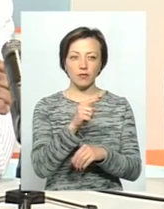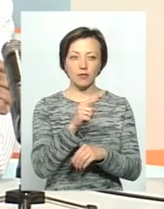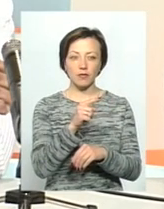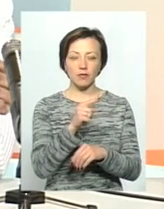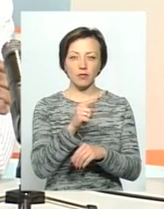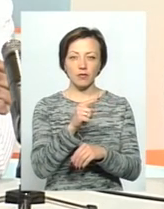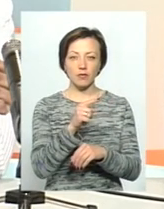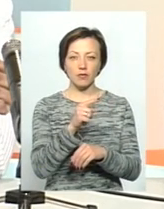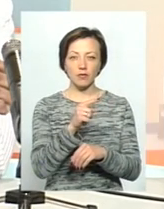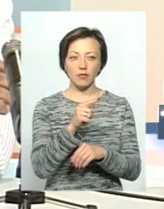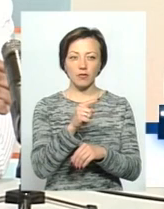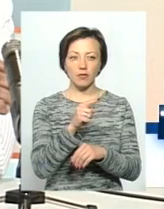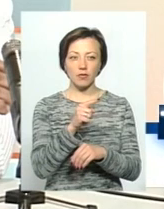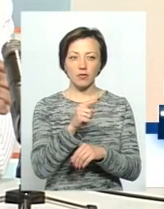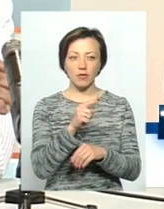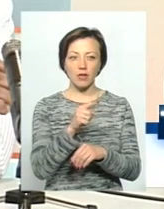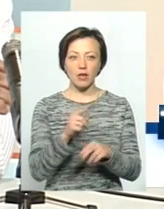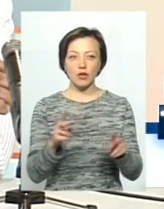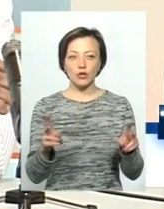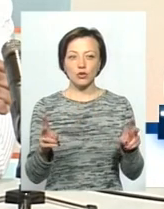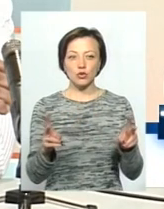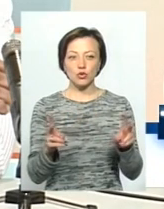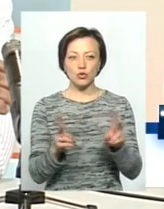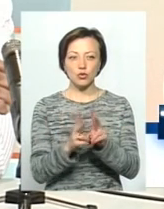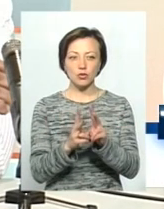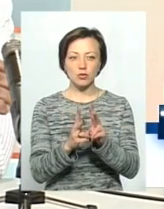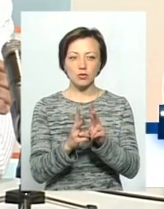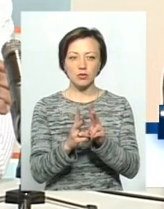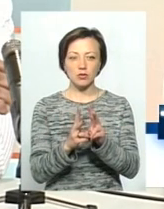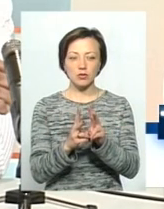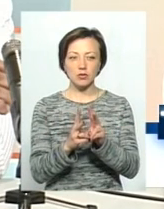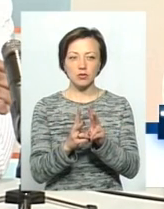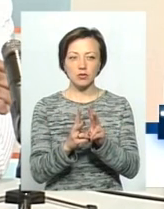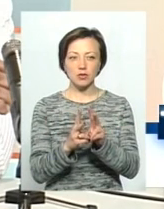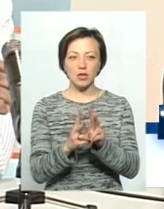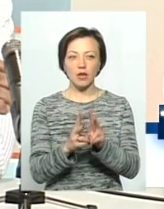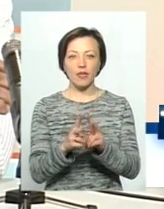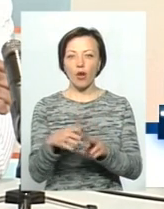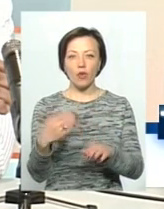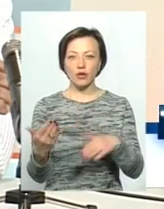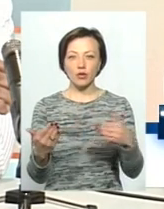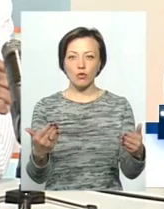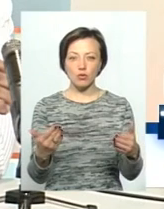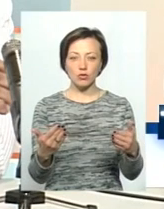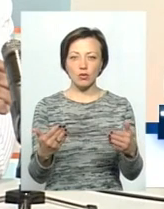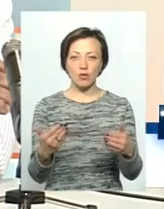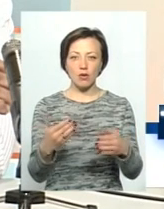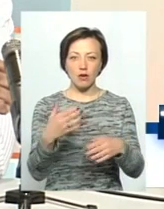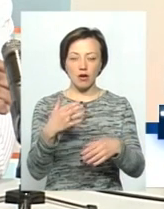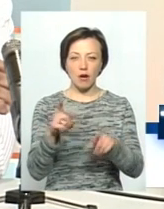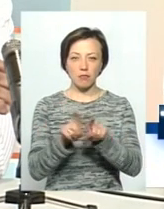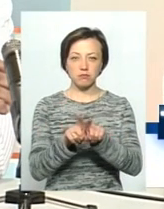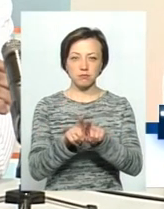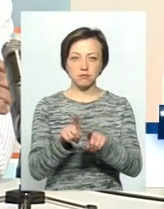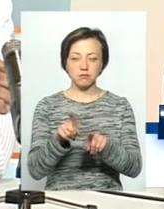вони зустрілися як радість енергії, і щоб в них ціль була не друг друга втопити, як бачити друг друга конкурентів, а